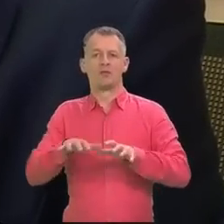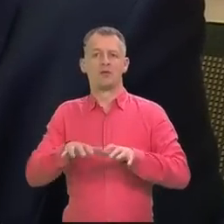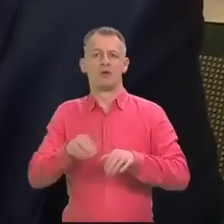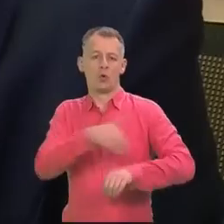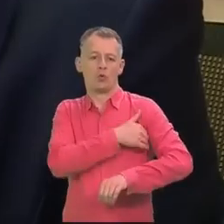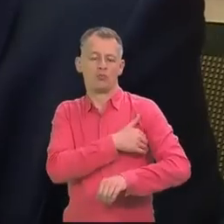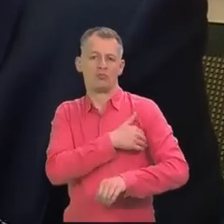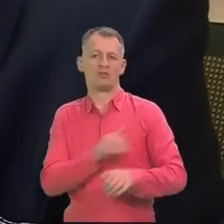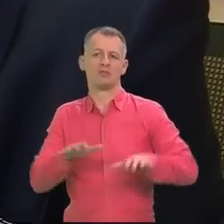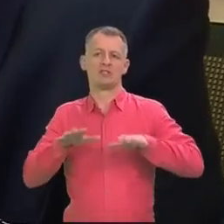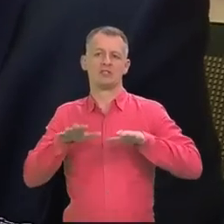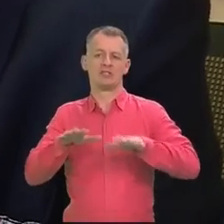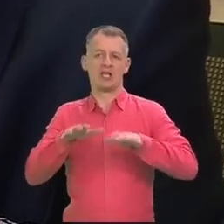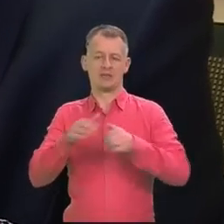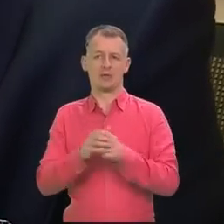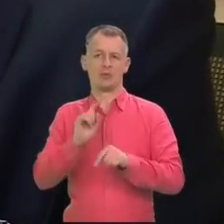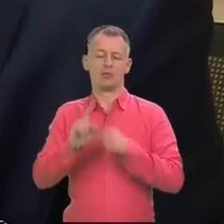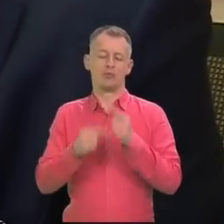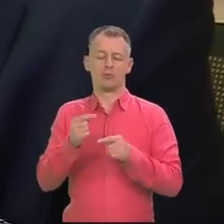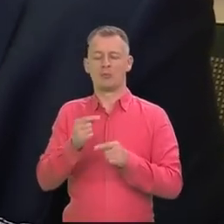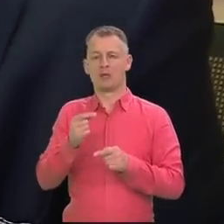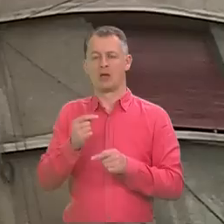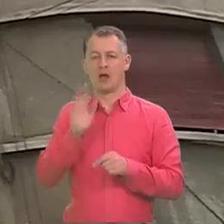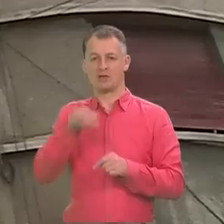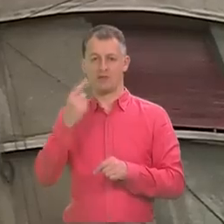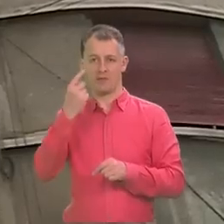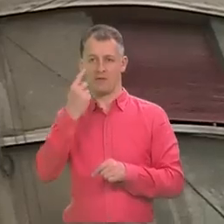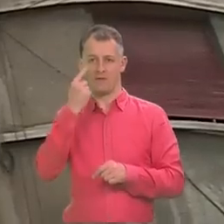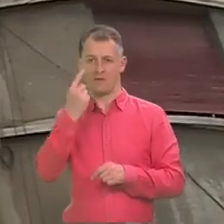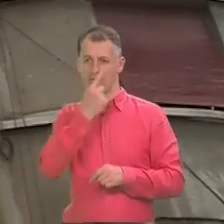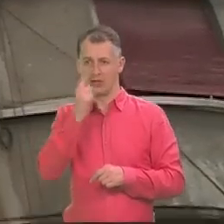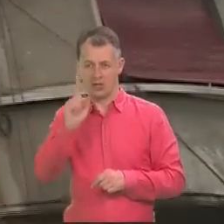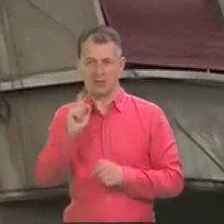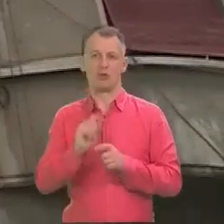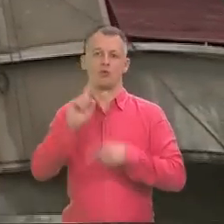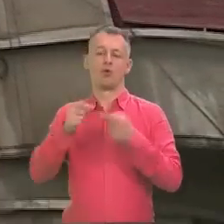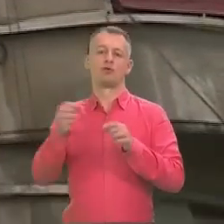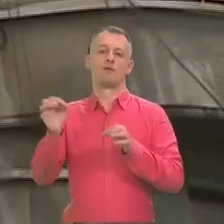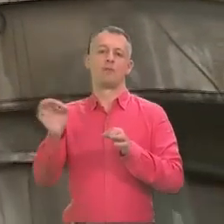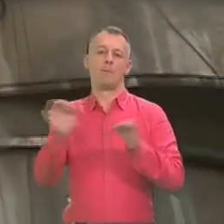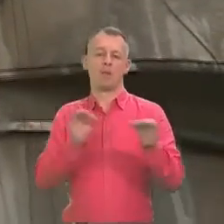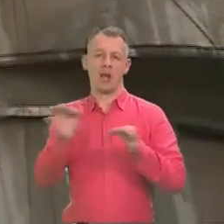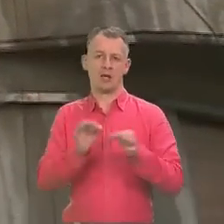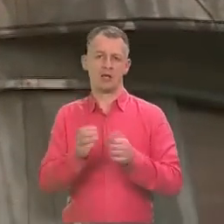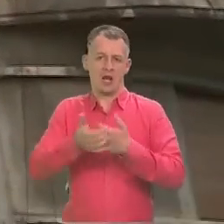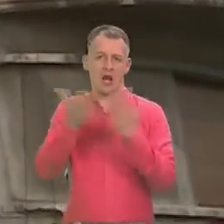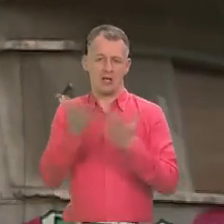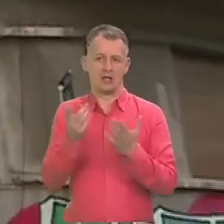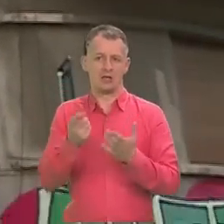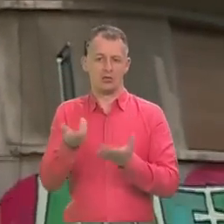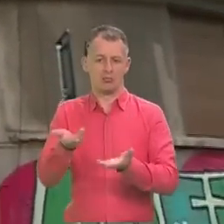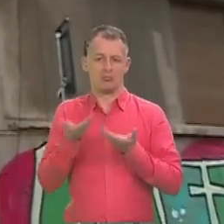perspectiva priorității. După ce vom avea această evaluare vizuală rapidă, vom avea un plan concret care ne va permite